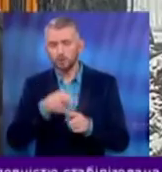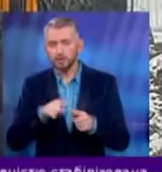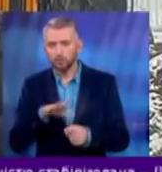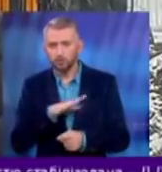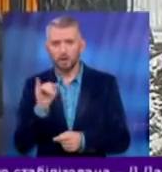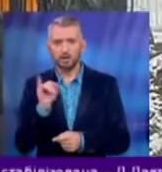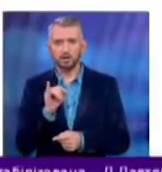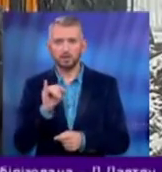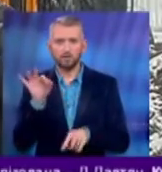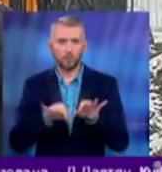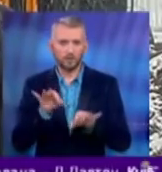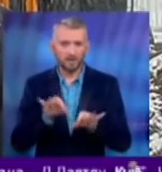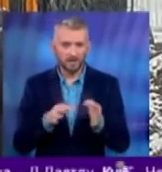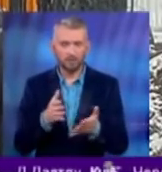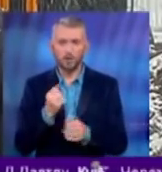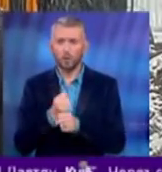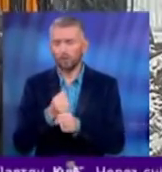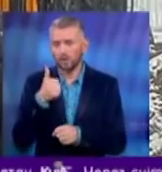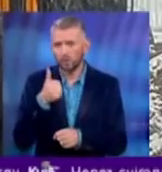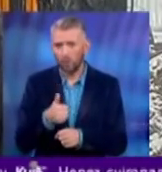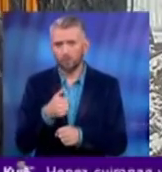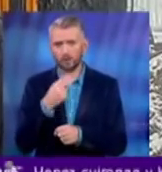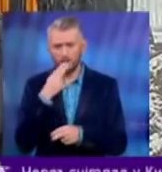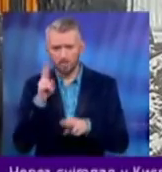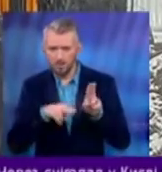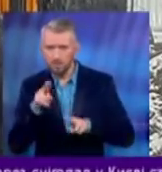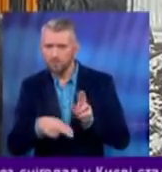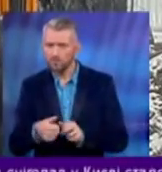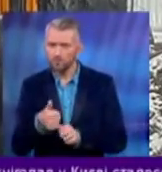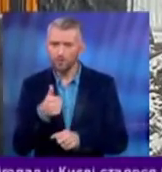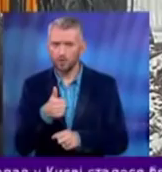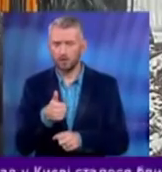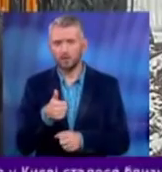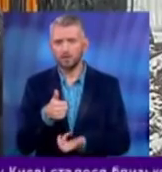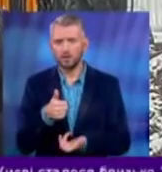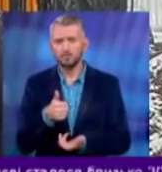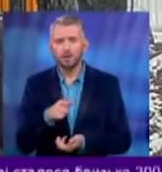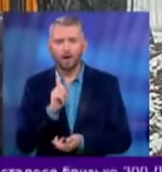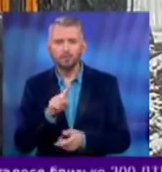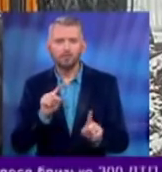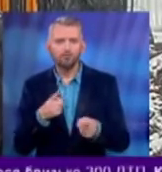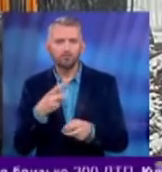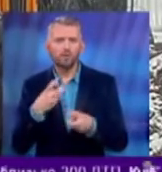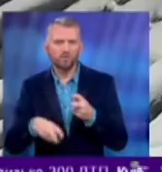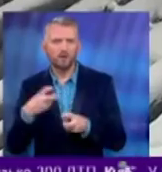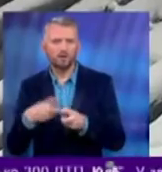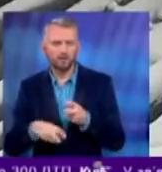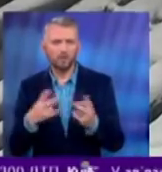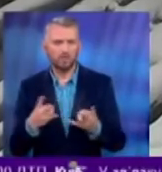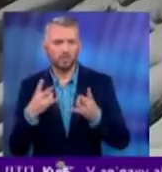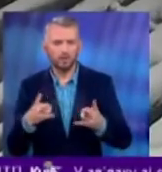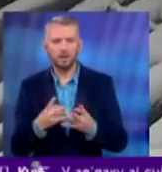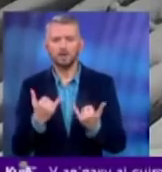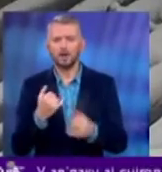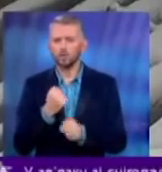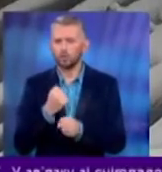у восени. Ну, роблять добре, да? Там латки ставлять, як потрібно. Але чомусь воно рве, рве і рве. Наразі